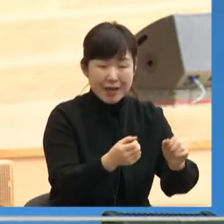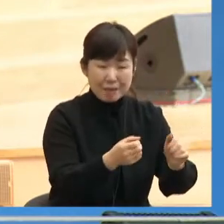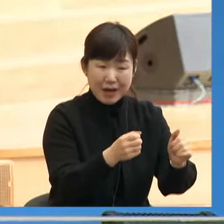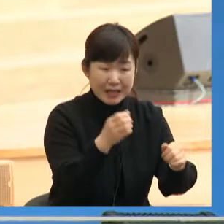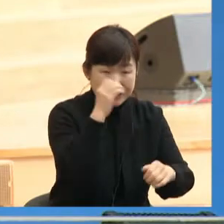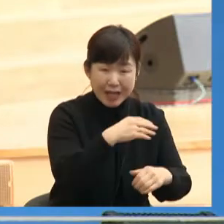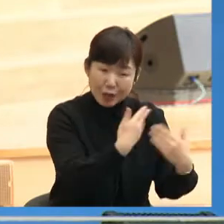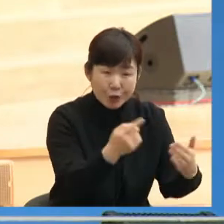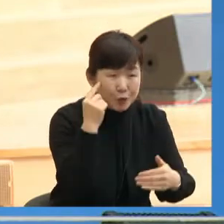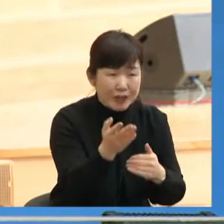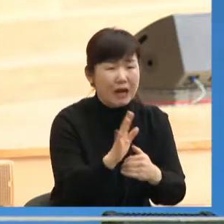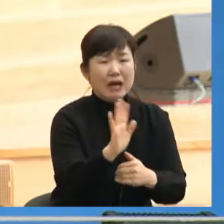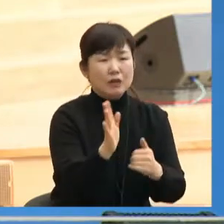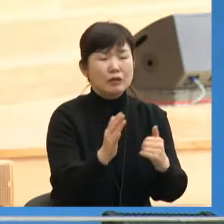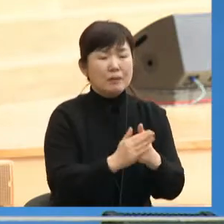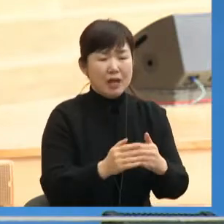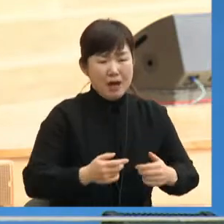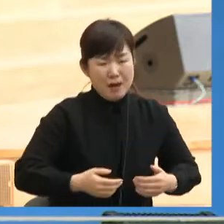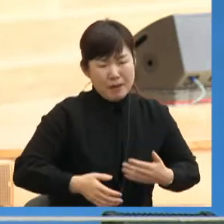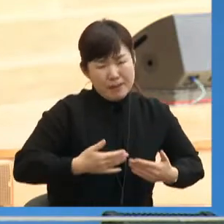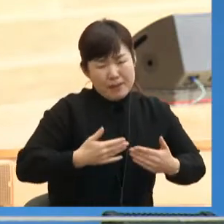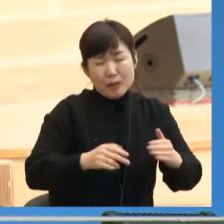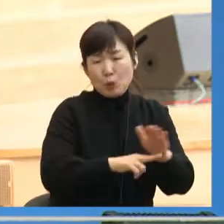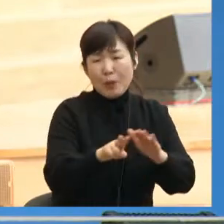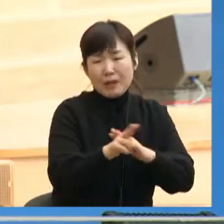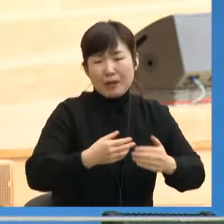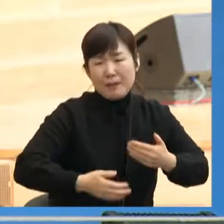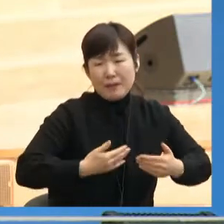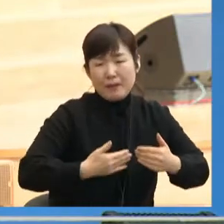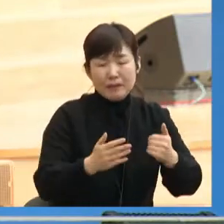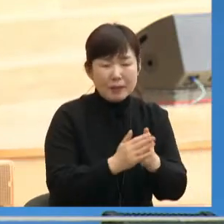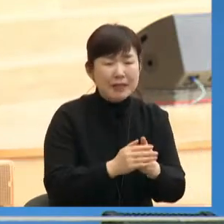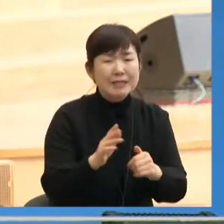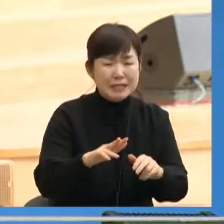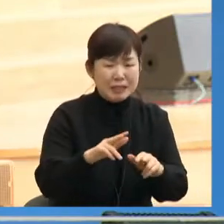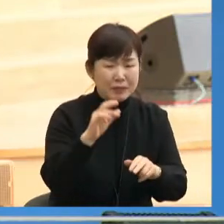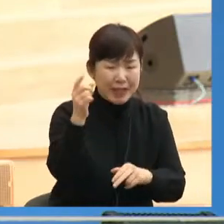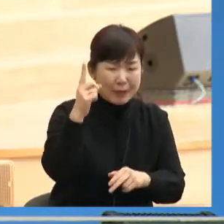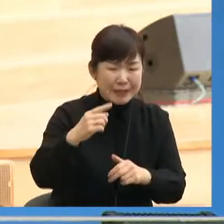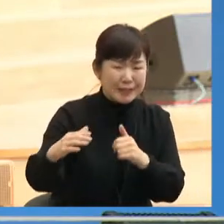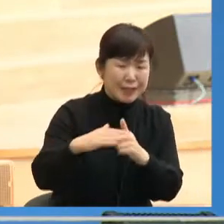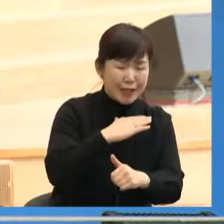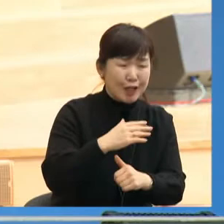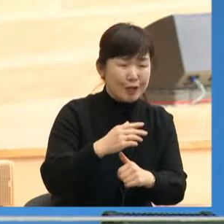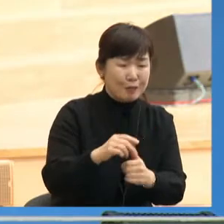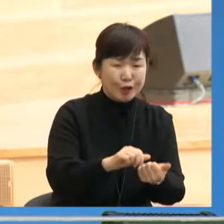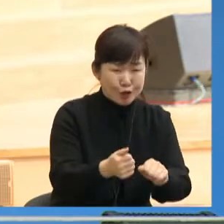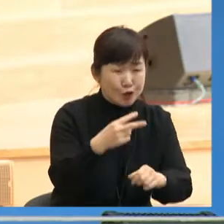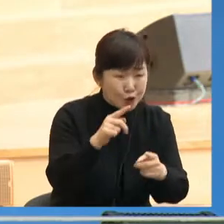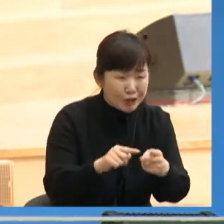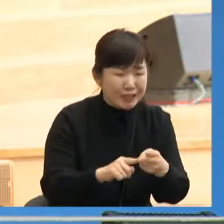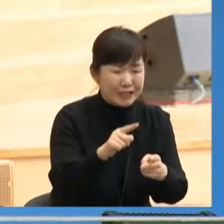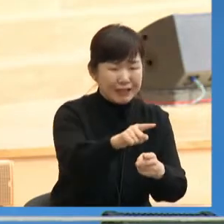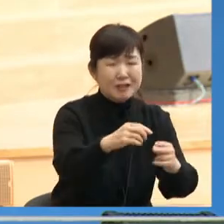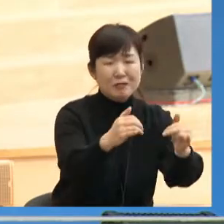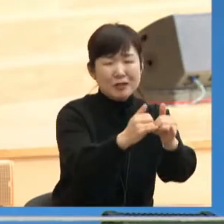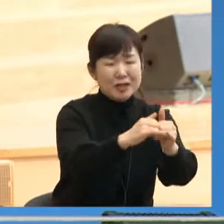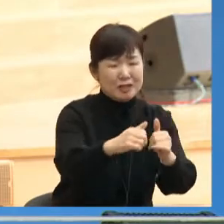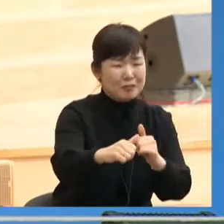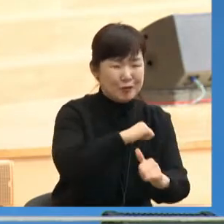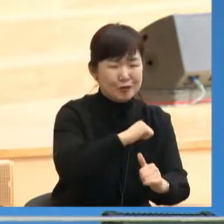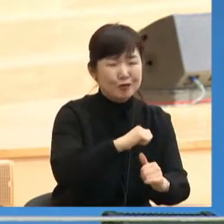그때부터 분주했던 겁니다. 그들은 이제 선택할 길이 없어요. 다윗의 칼에 죽든 블레셋의 칼에 죽든 결국 죽을